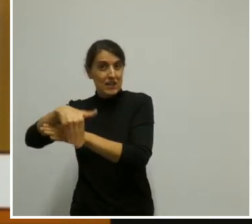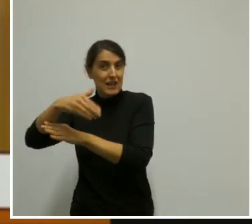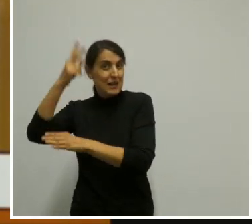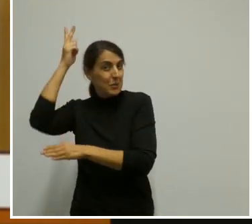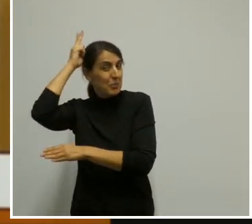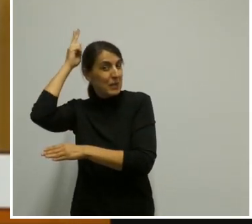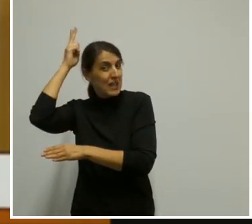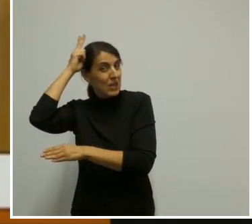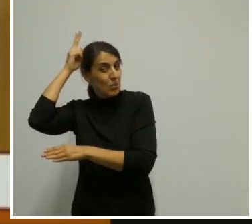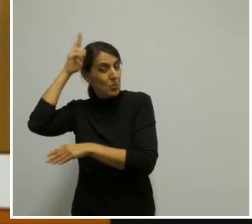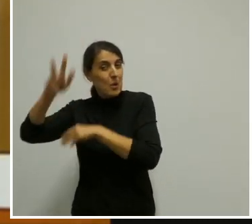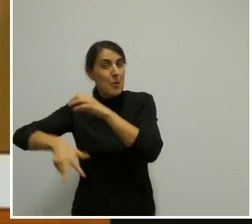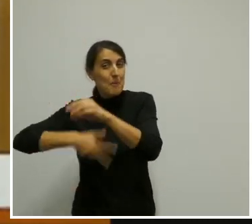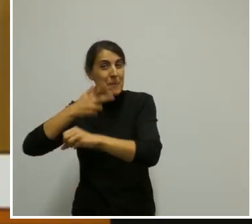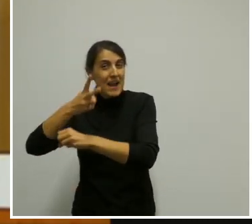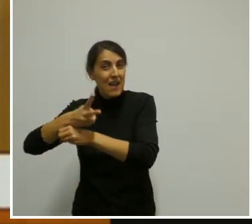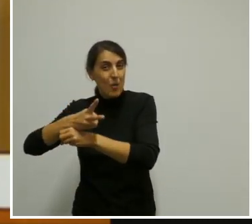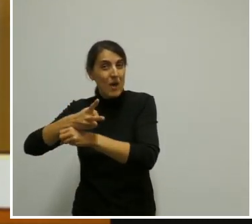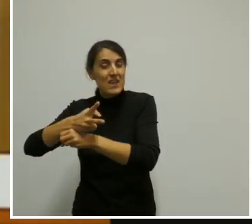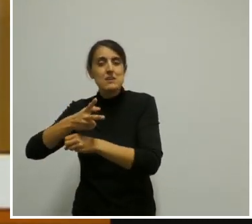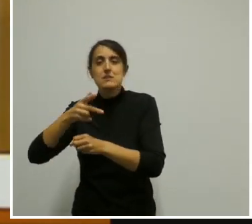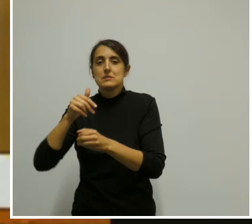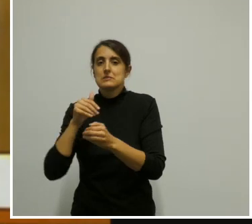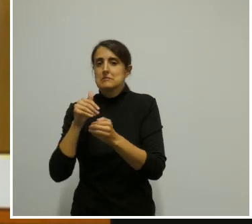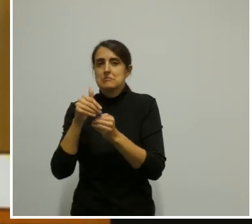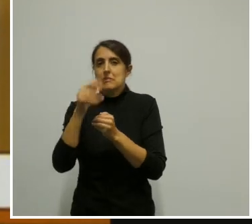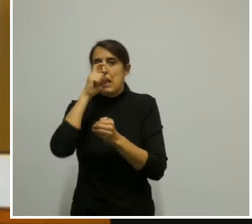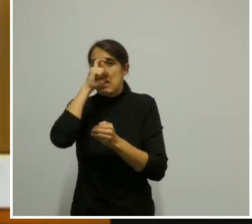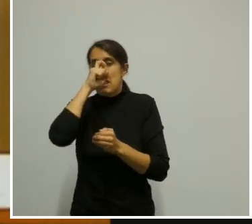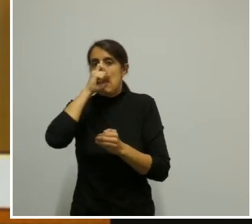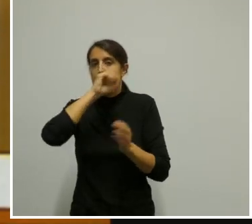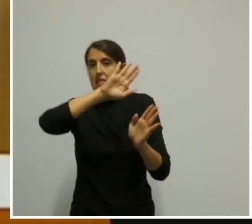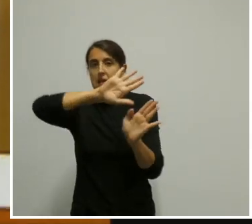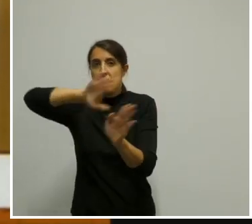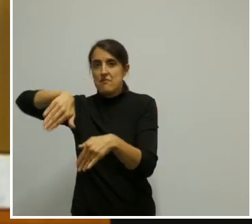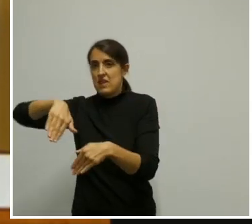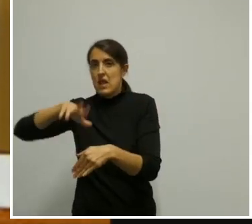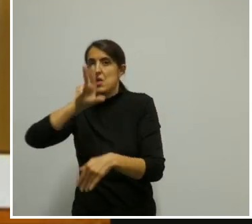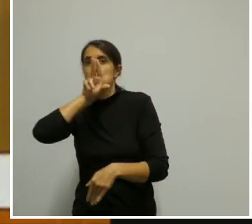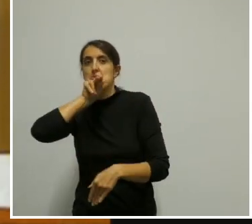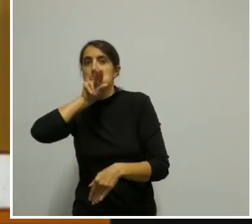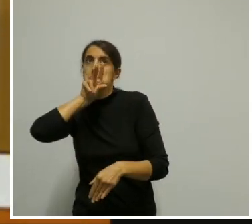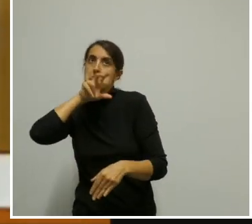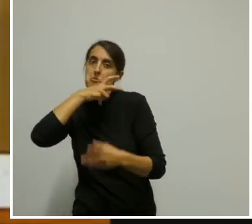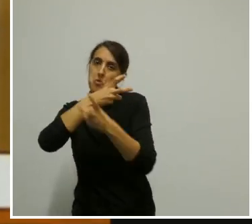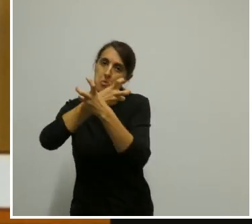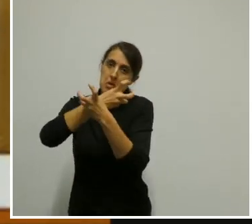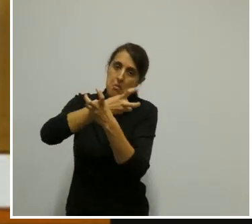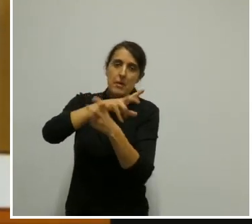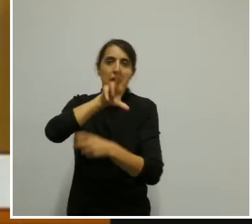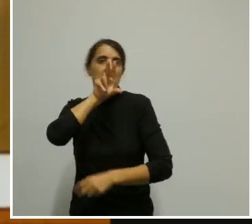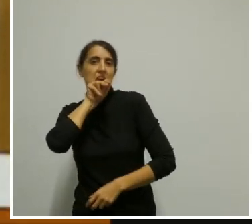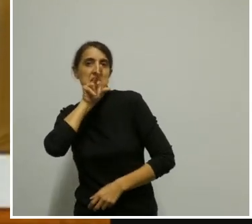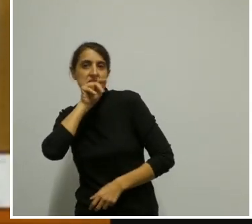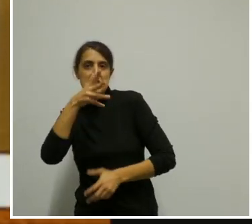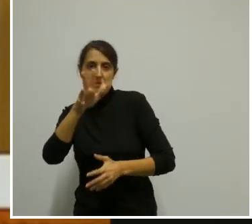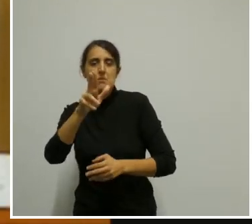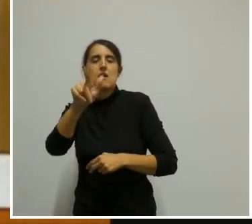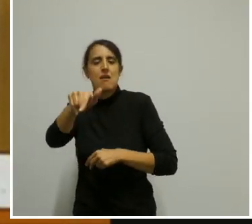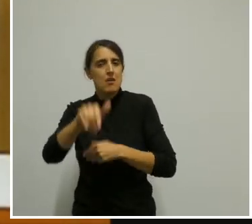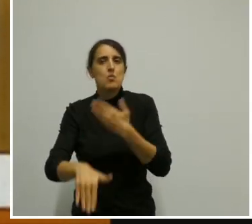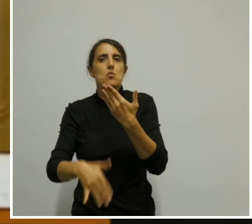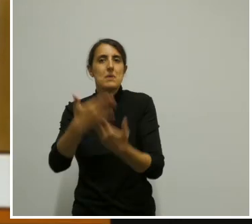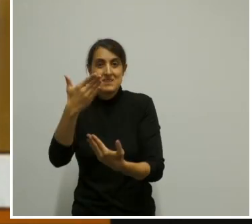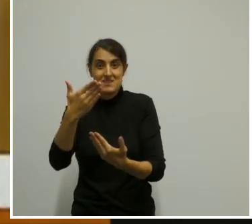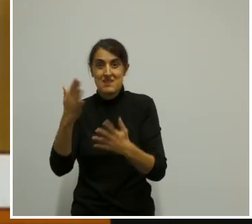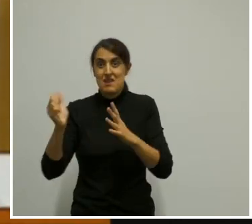Paraguai, tot aquest eix, en principi ve per finals d'any, o sigui, hauria de ser finals de novembre, principis de desembre, o sigui, les